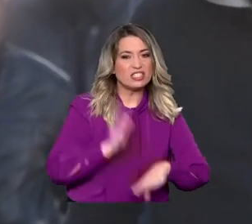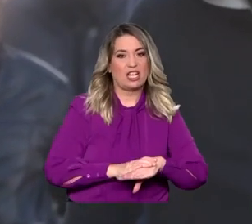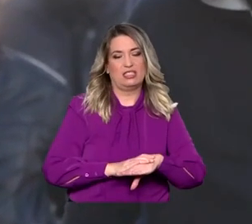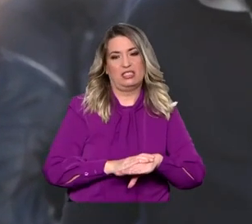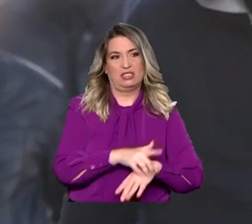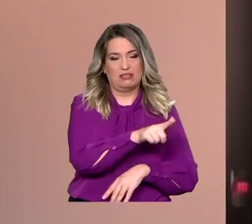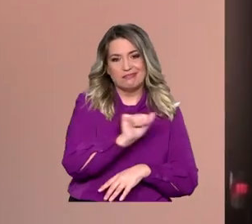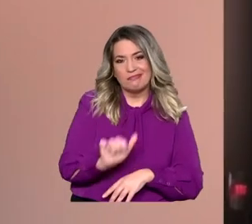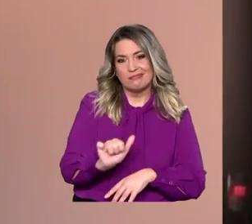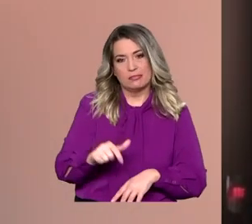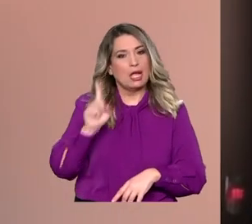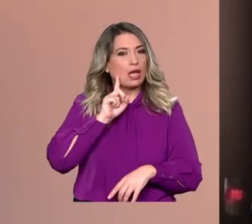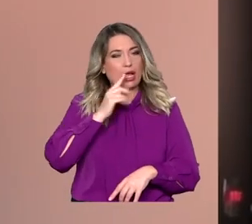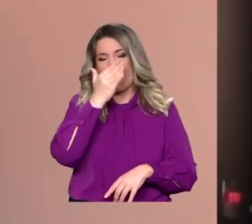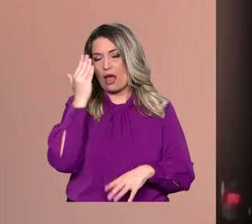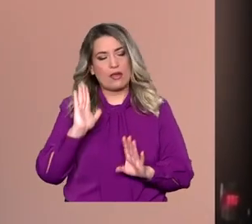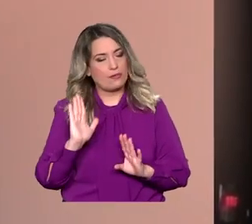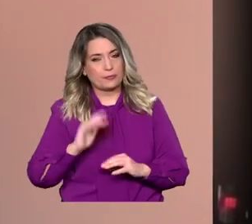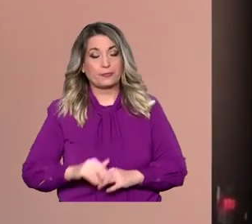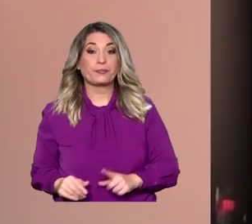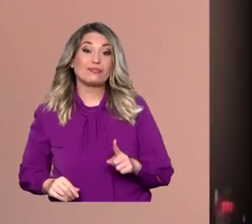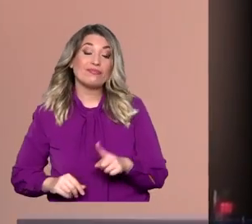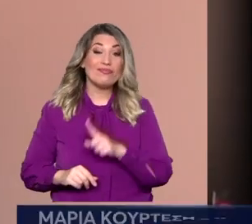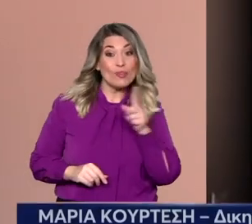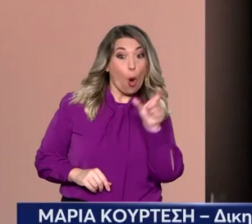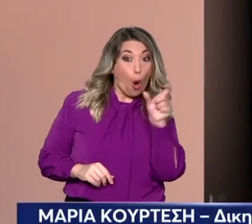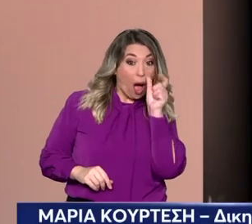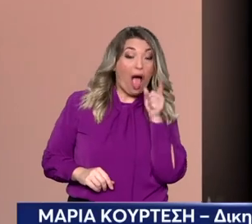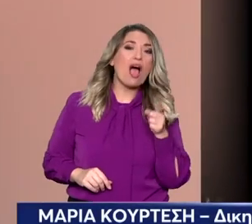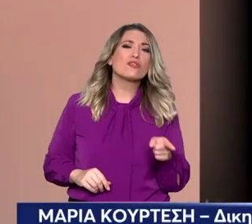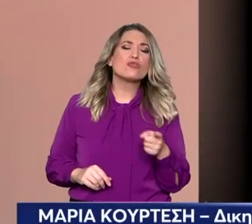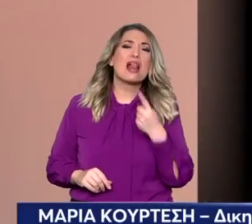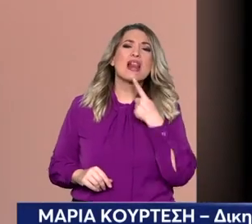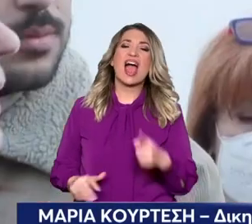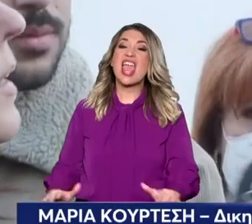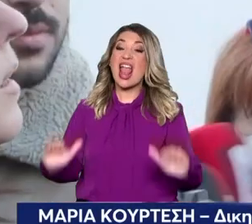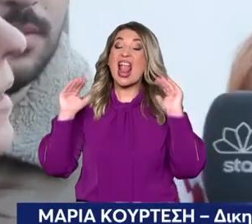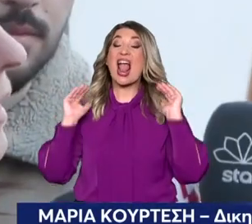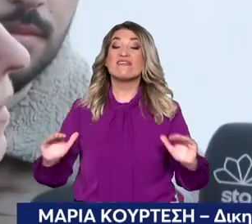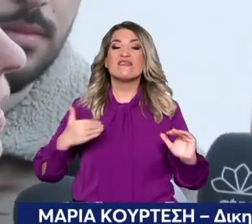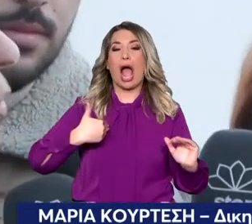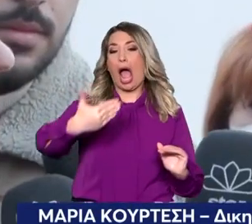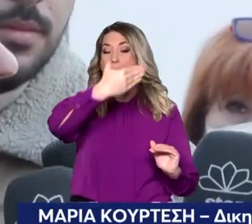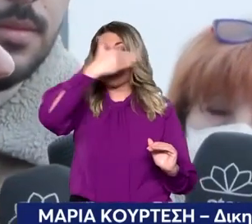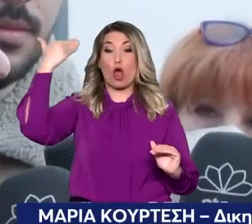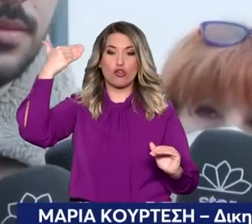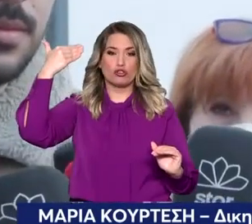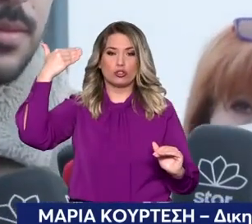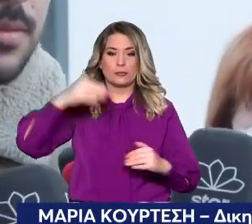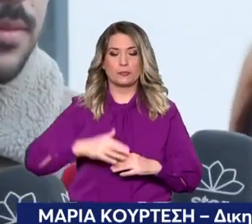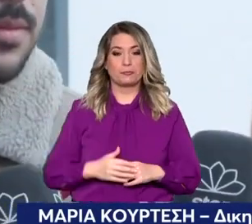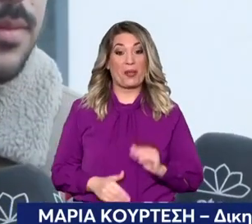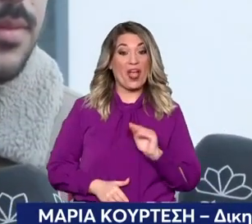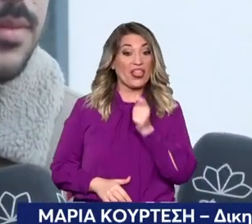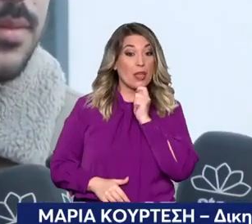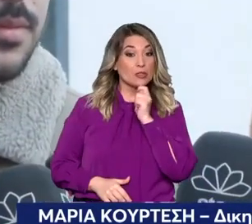κατηγορούμενο απ την πλευρά του ο 53χρονος κατηγορούμενος υπερα μείνετε της αθωότητάς του είναι αλήθεια ότι ζήτησε να παραστεί